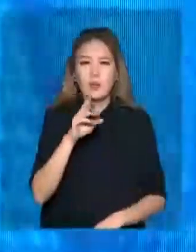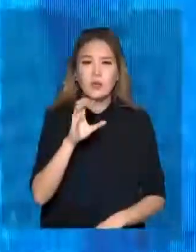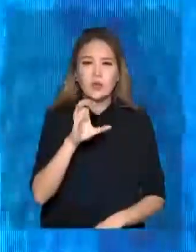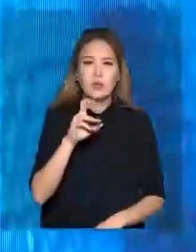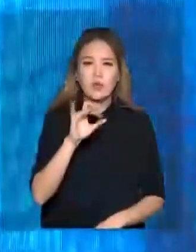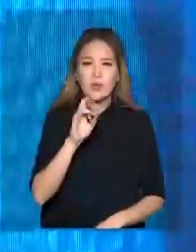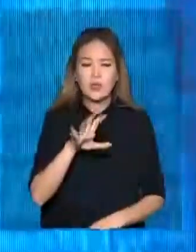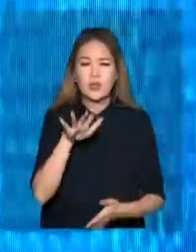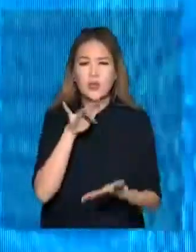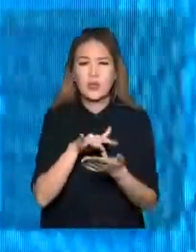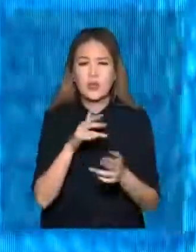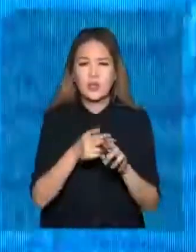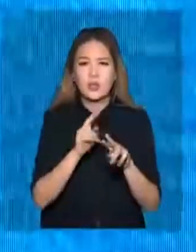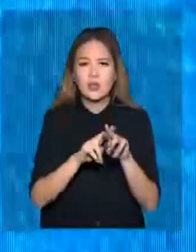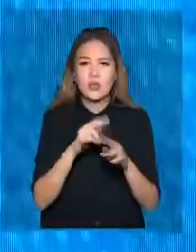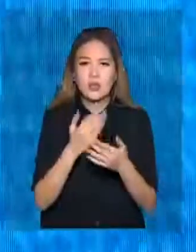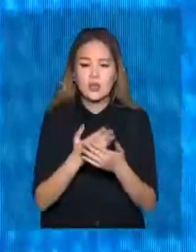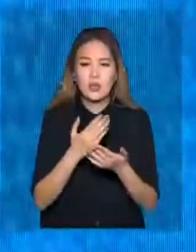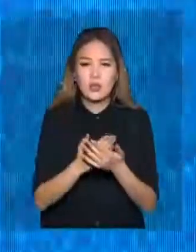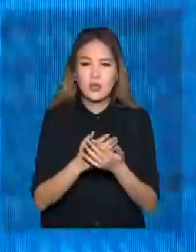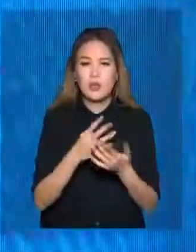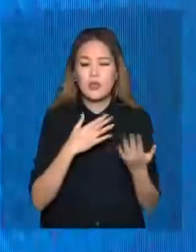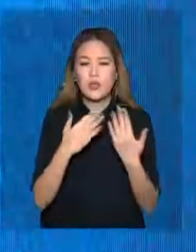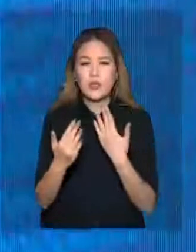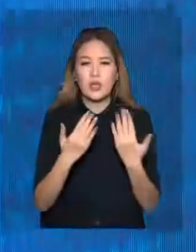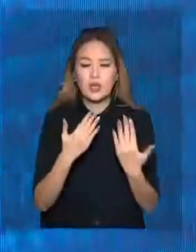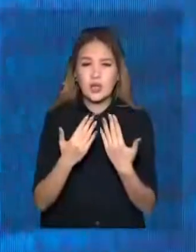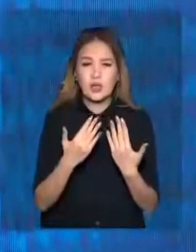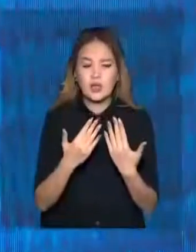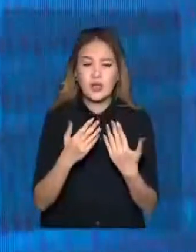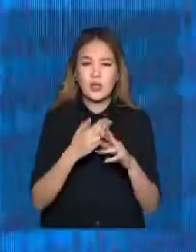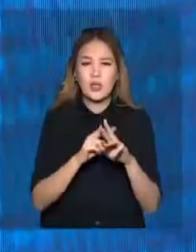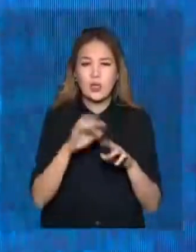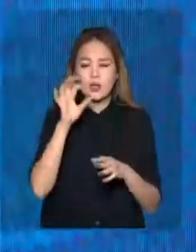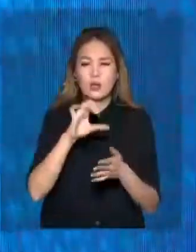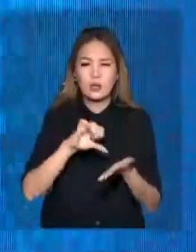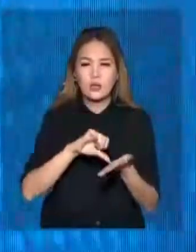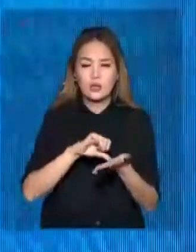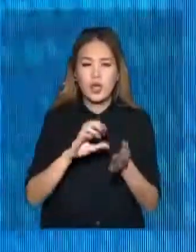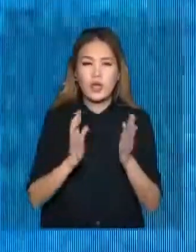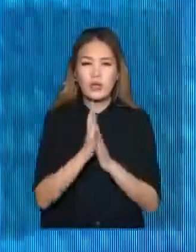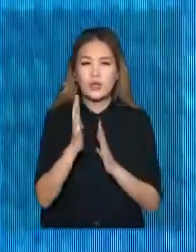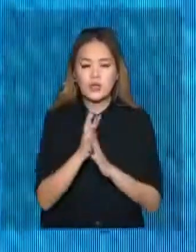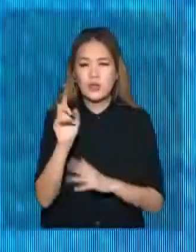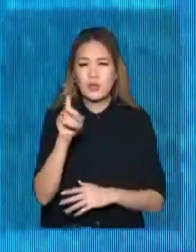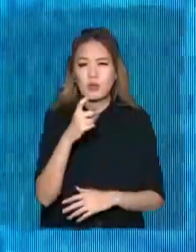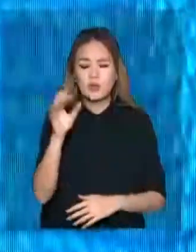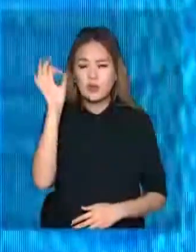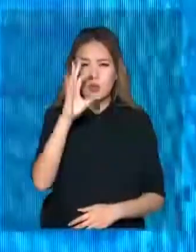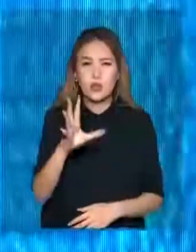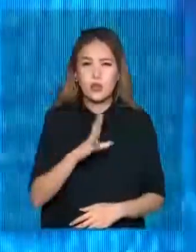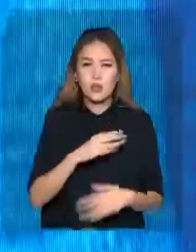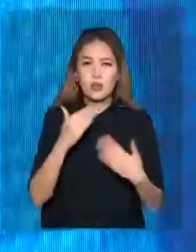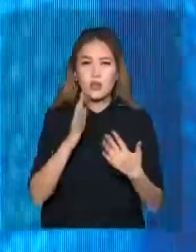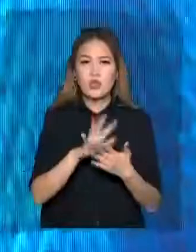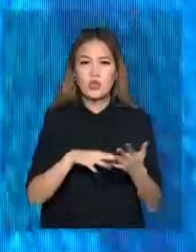CBRN Centro. К примеру, бесконтактное оборудование для нейтрализации отравляющих химических веществ. Сейчас до